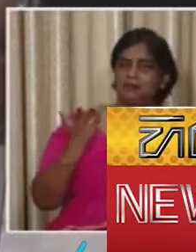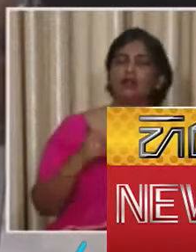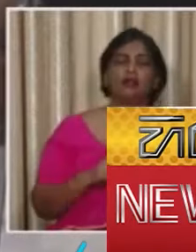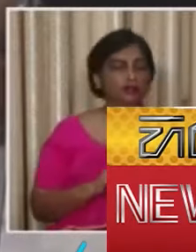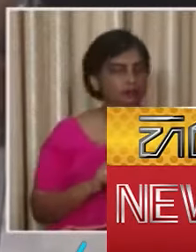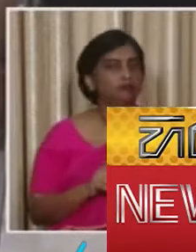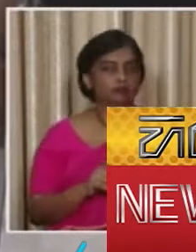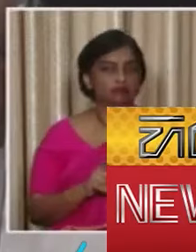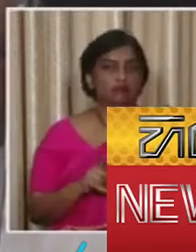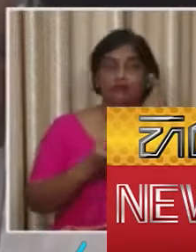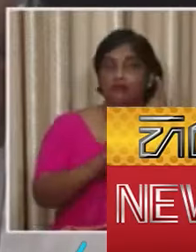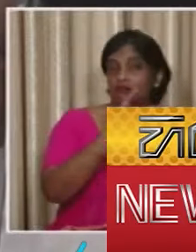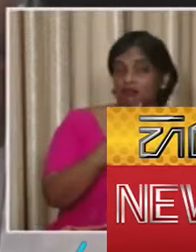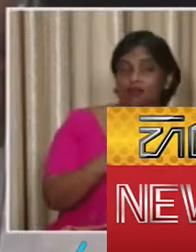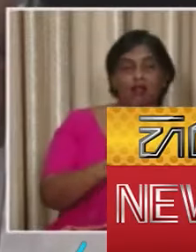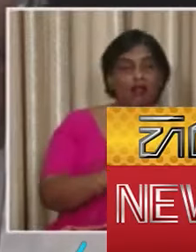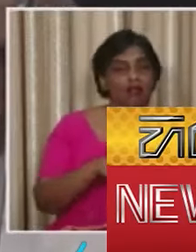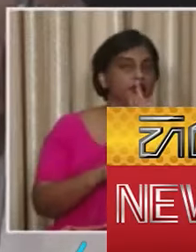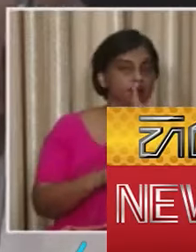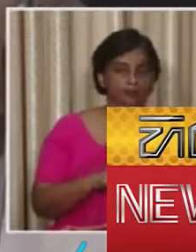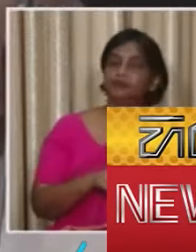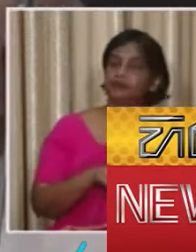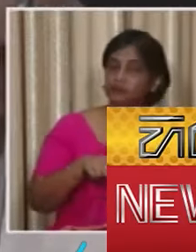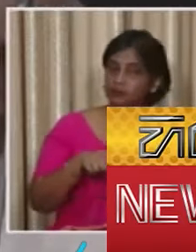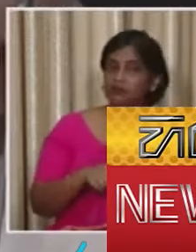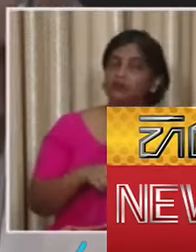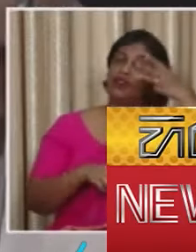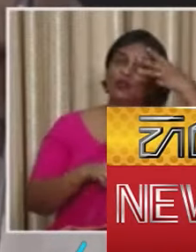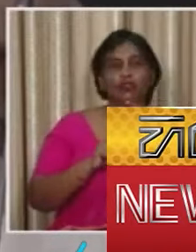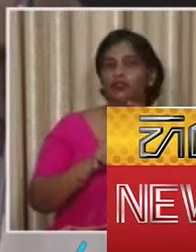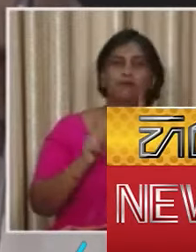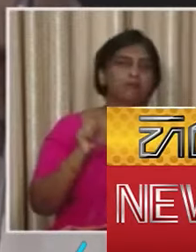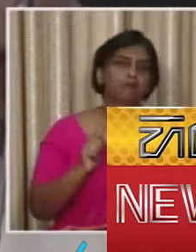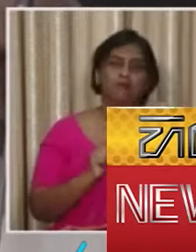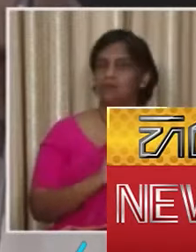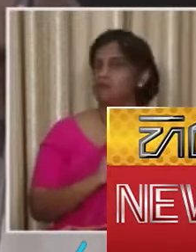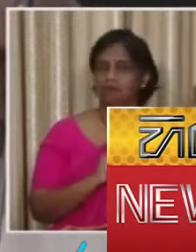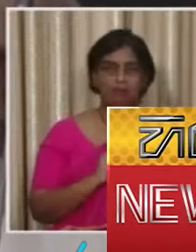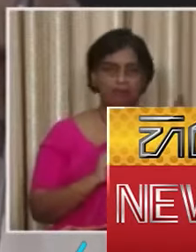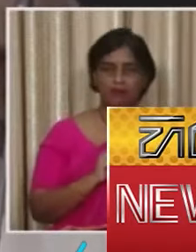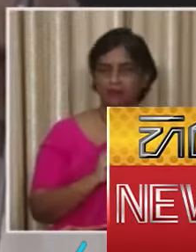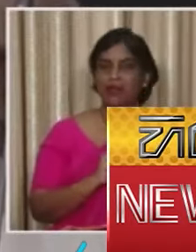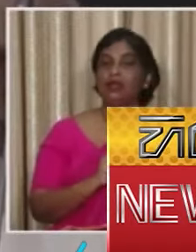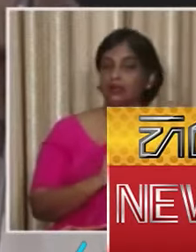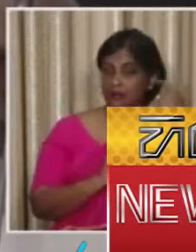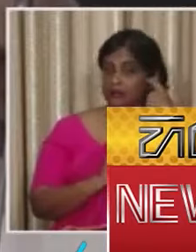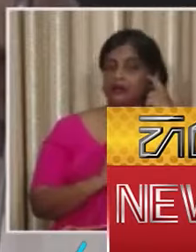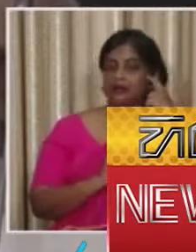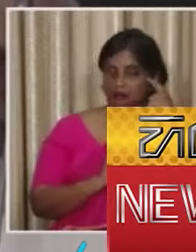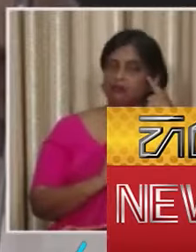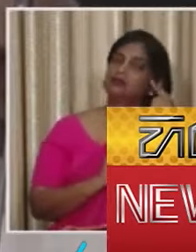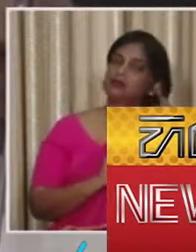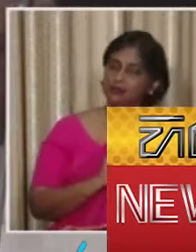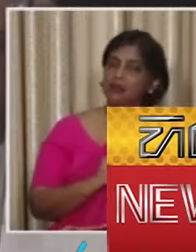කියලා අහවල් සමීක්ෂණ ආයතනයේ කියා තිබෙනවා. දැන් ඉතින් තුන්වෙනි වාරිකය ගැන බලාපොරොත්තු වෙන්න බෑ කියමින් ඒ